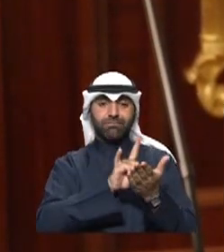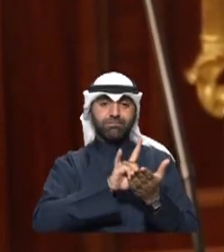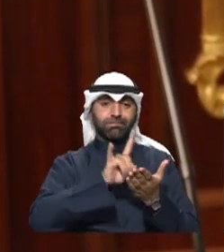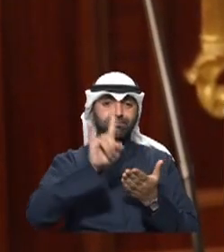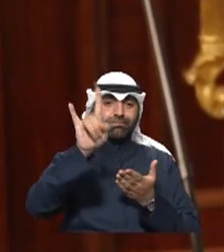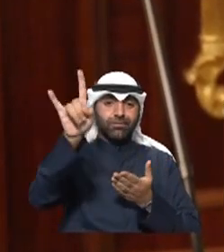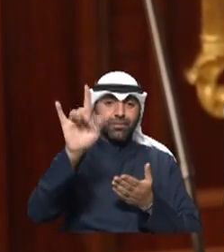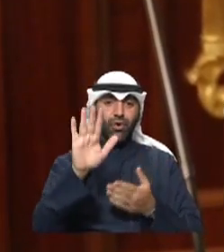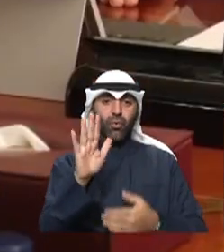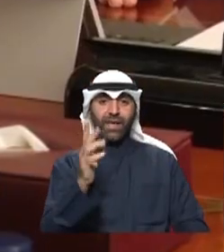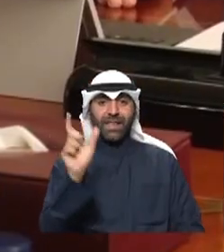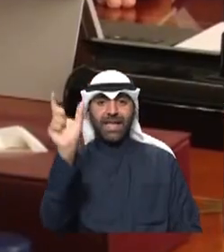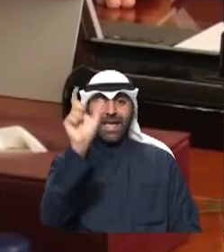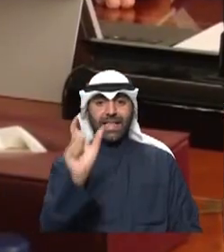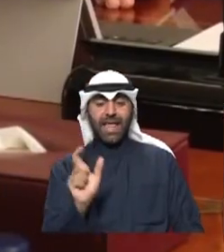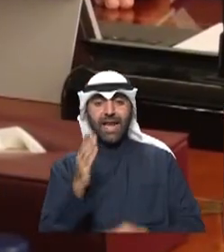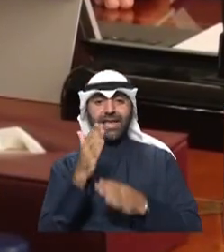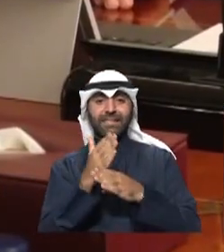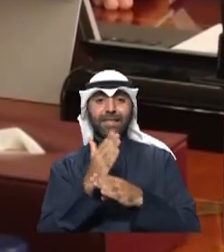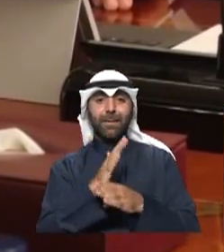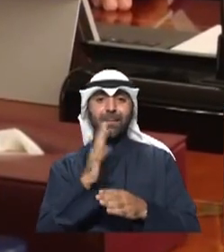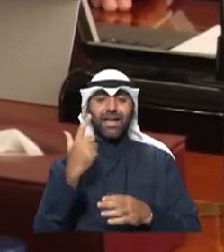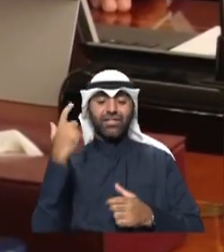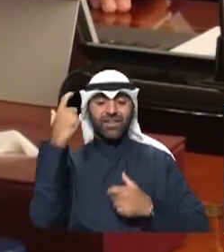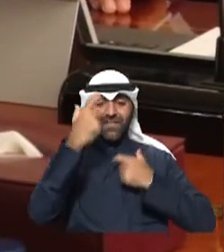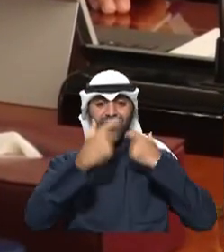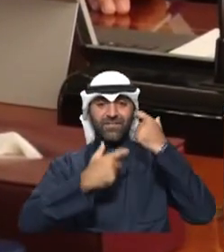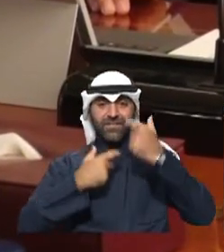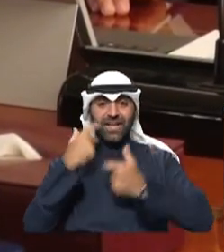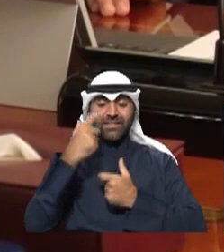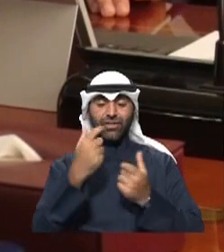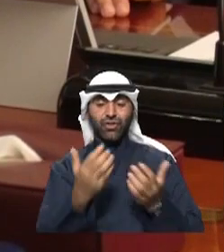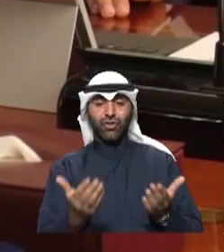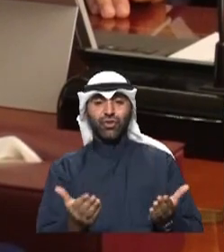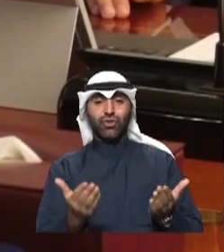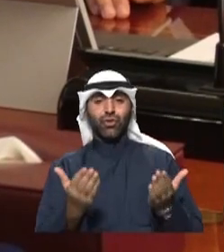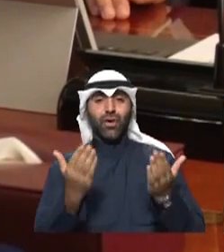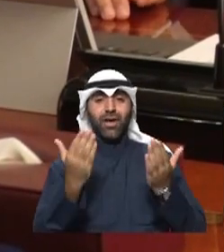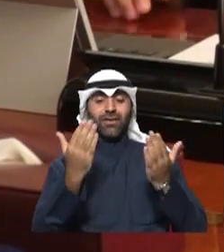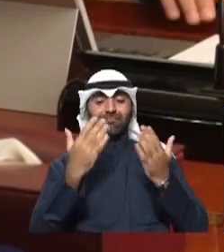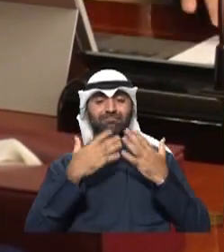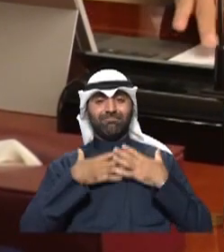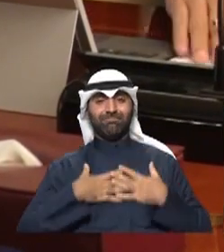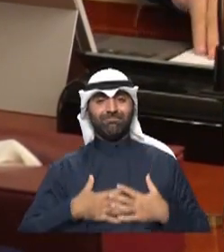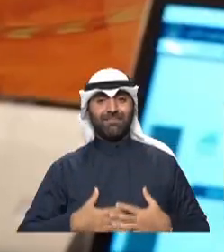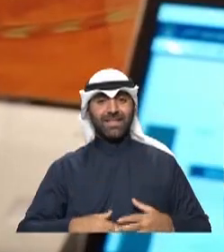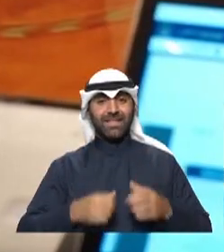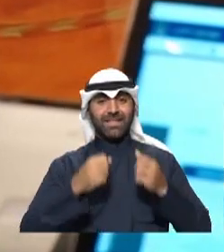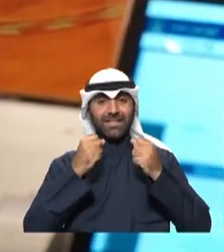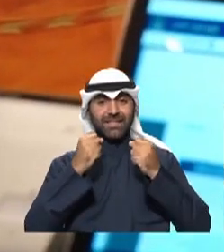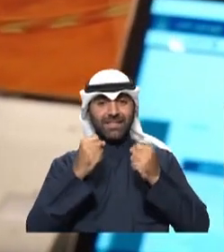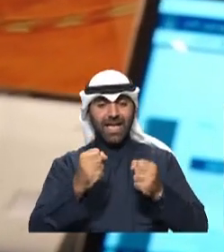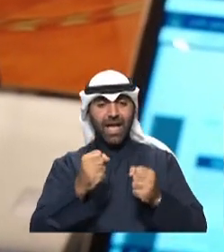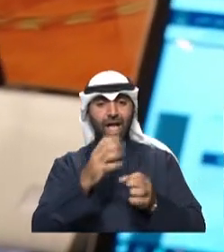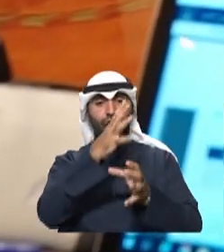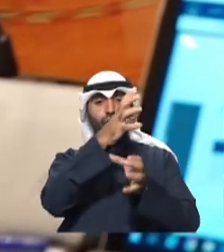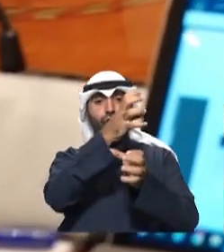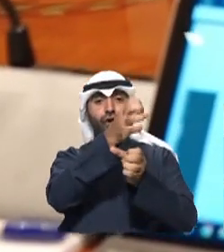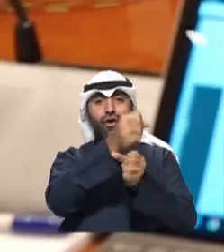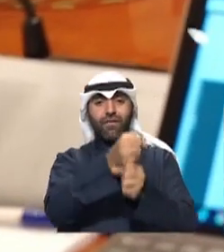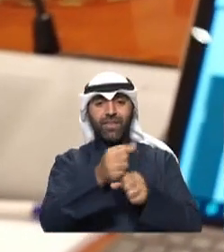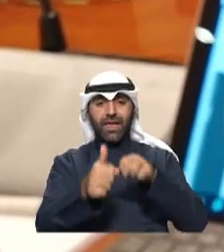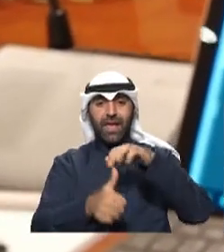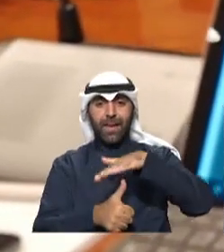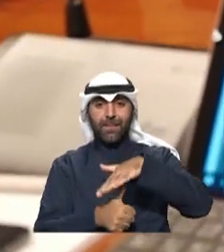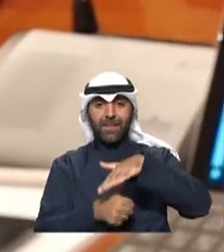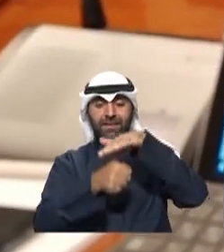ان يديم على سموها حفظه الله ورعاه نعمه الصحه والعافيه والعمر المديد وان يحيطه بكريم عنايته